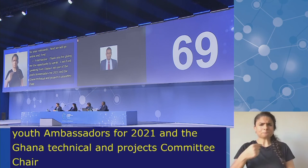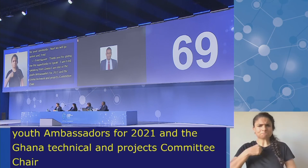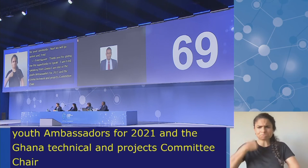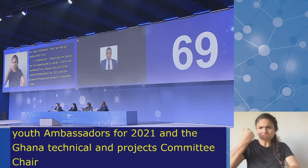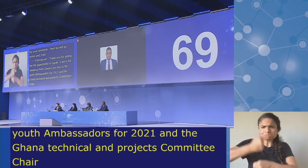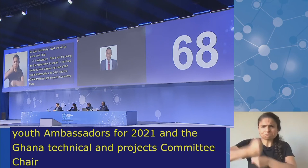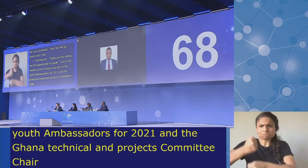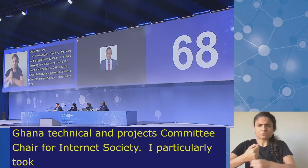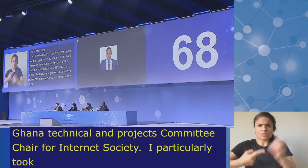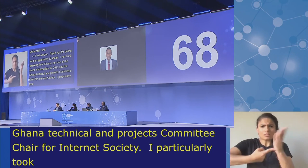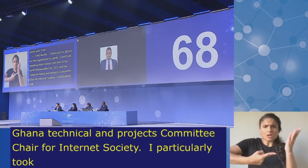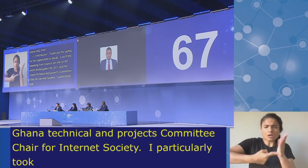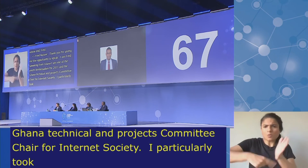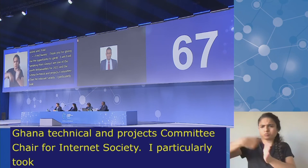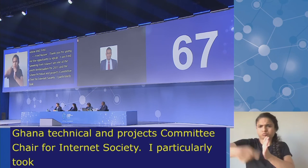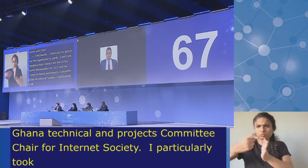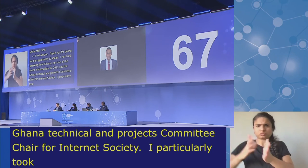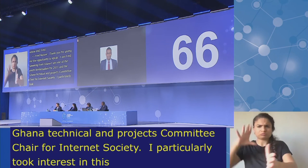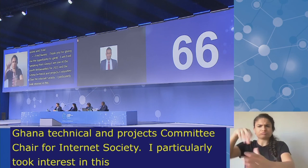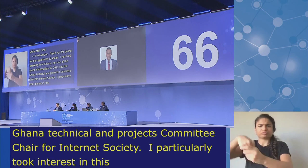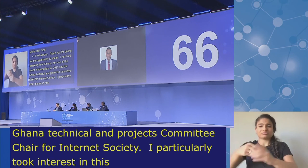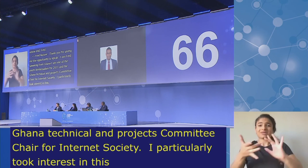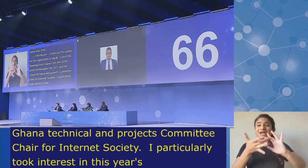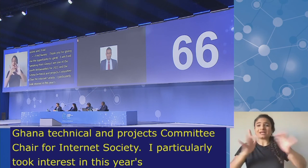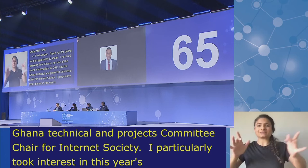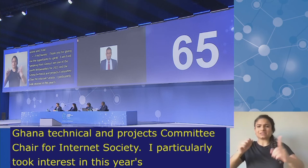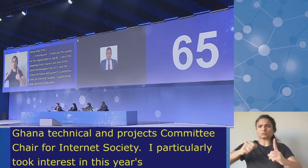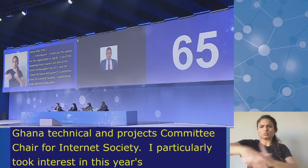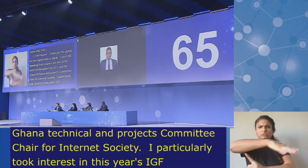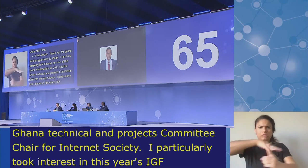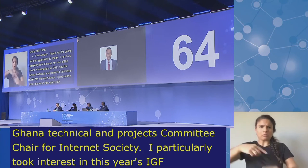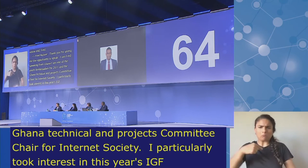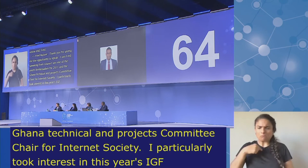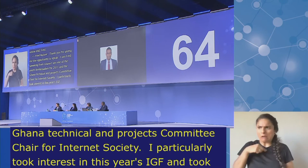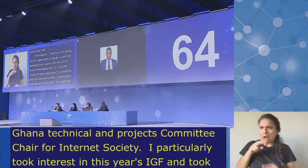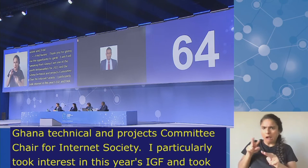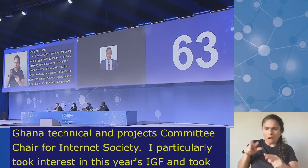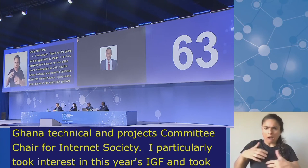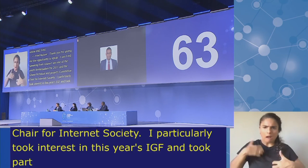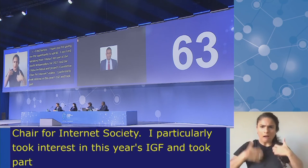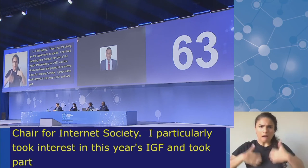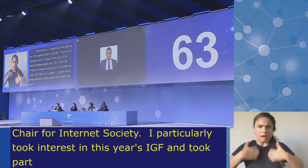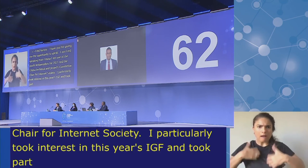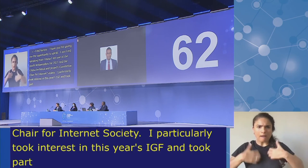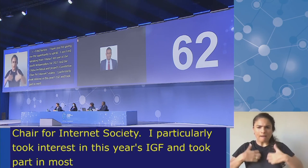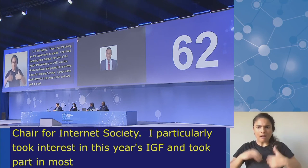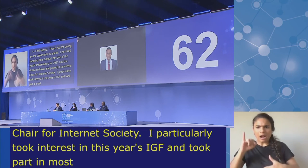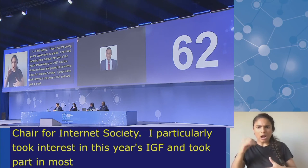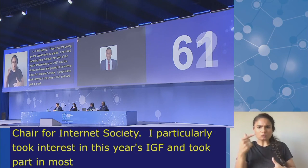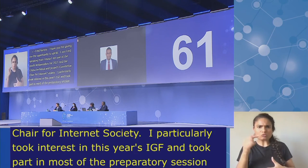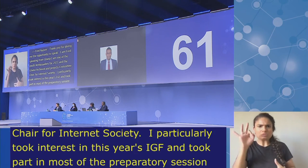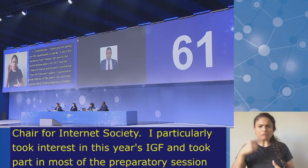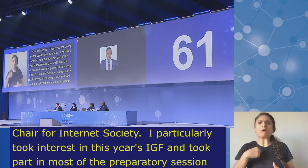И меня особенно в ходе этого цифрового саммита